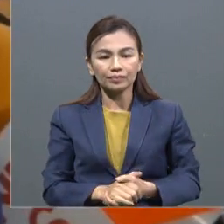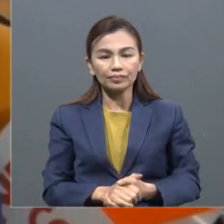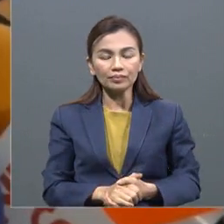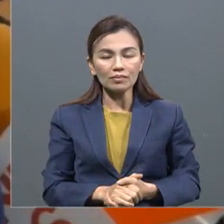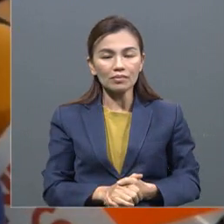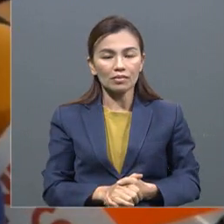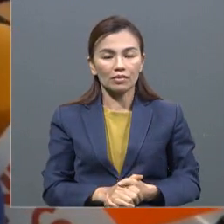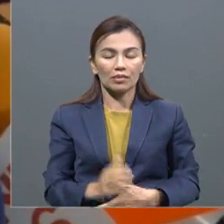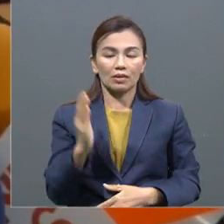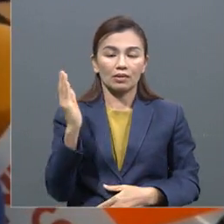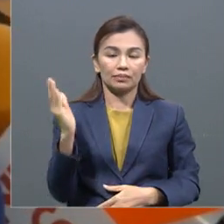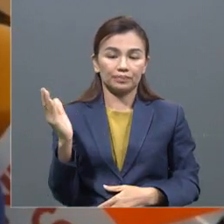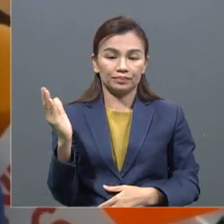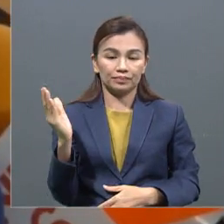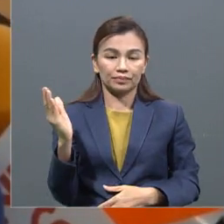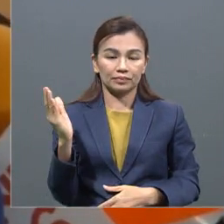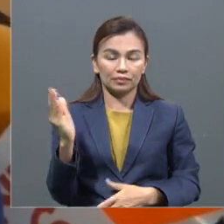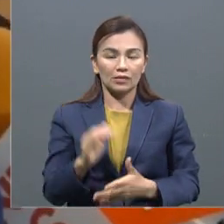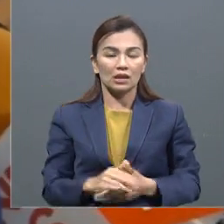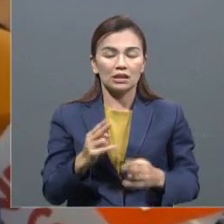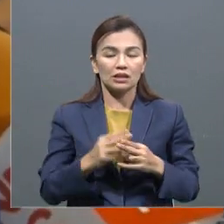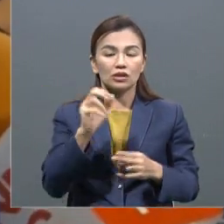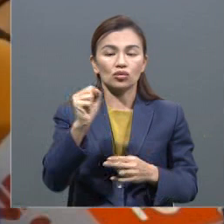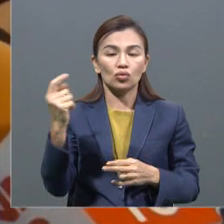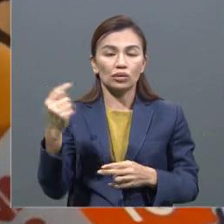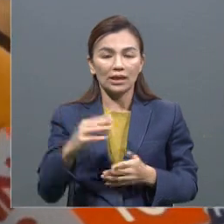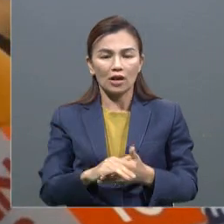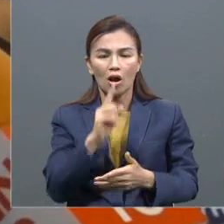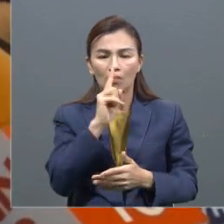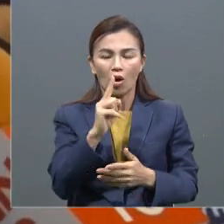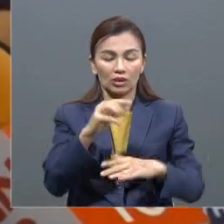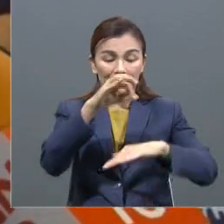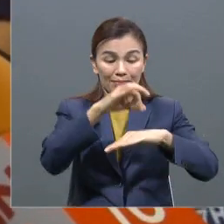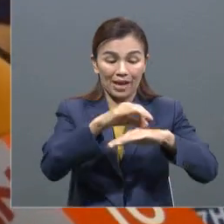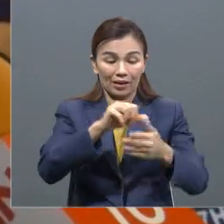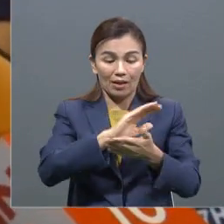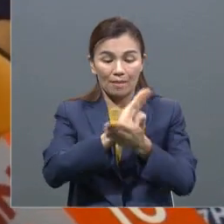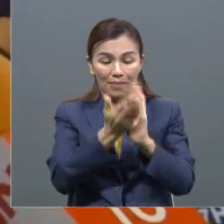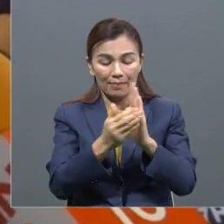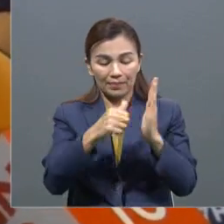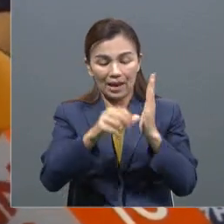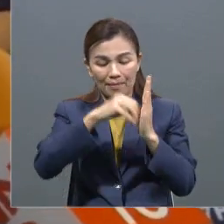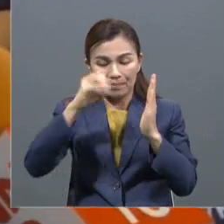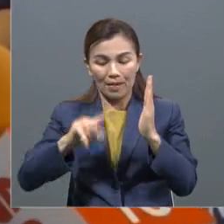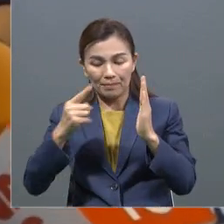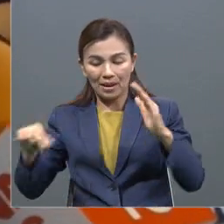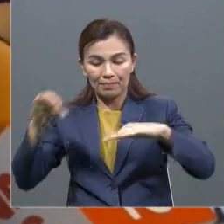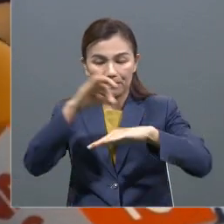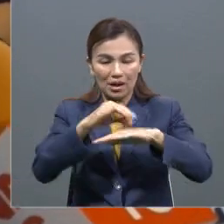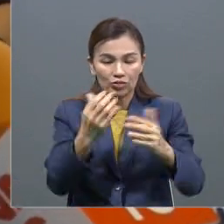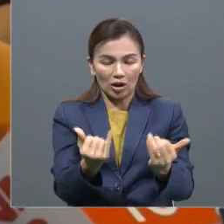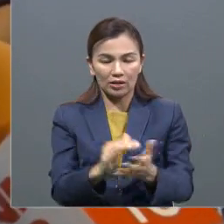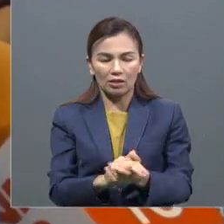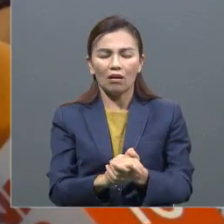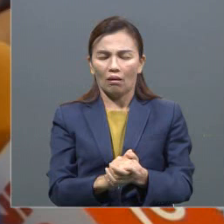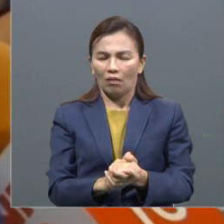เช่นเดียวกับนายสุทินคลังแสงนะคะมองว่ายังเร็วเกินไปที่จะปรับคณะรัฐมนตรีส่วนตัวเนี่ยคุณสุทินรัฐมนตรีว่าการกระทรวงก